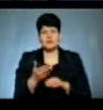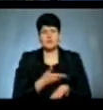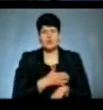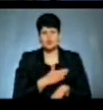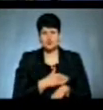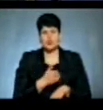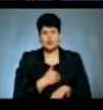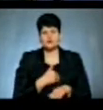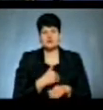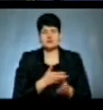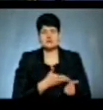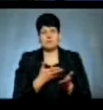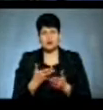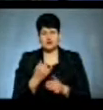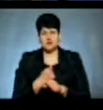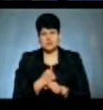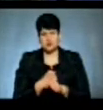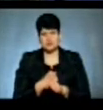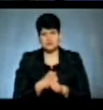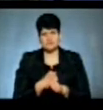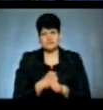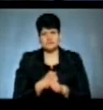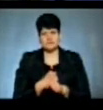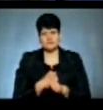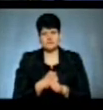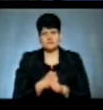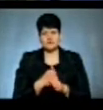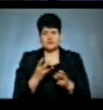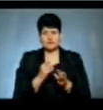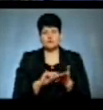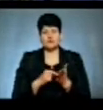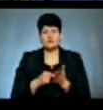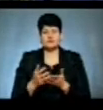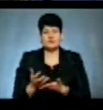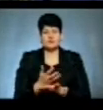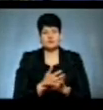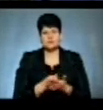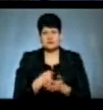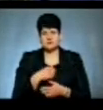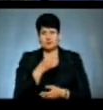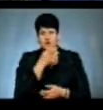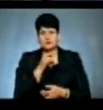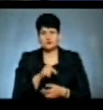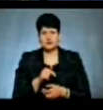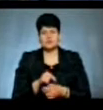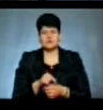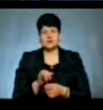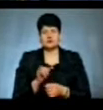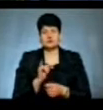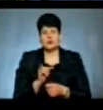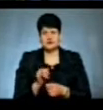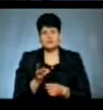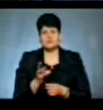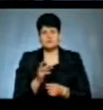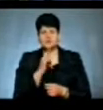Хочу запрошення зробити. Ну і потрібно довідки збирати. Мені сподобалося тут не то, що зле трошки добиратися,